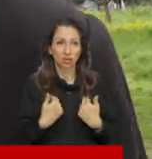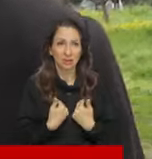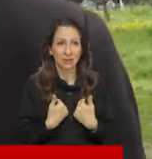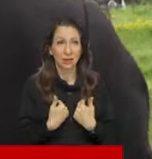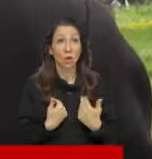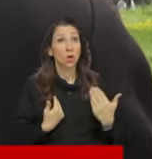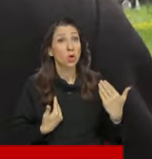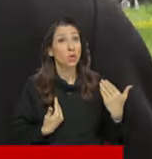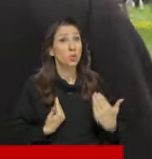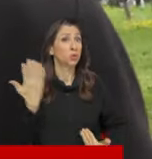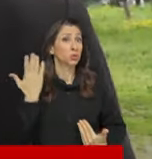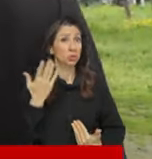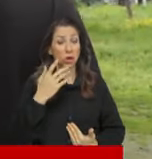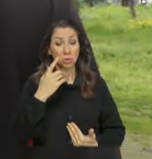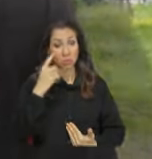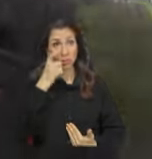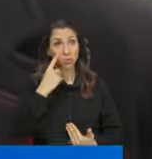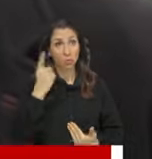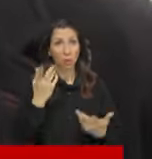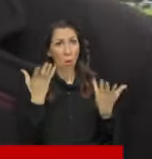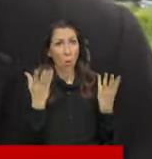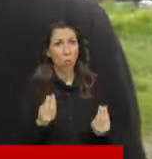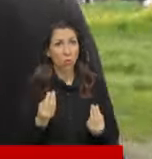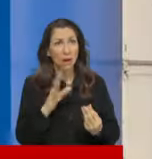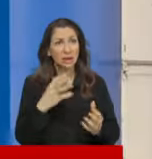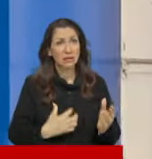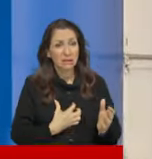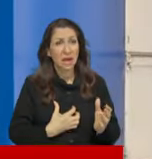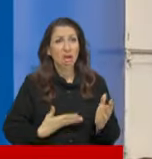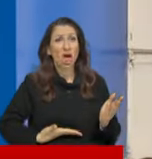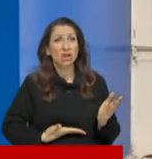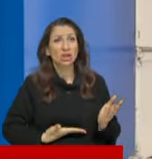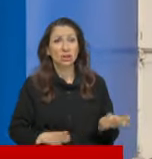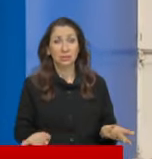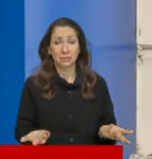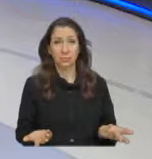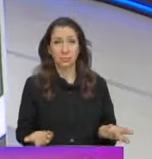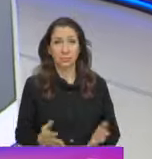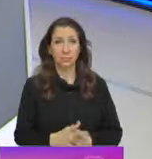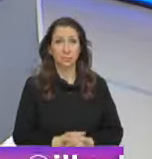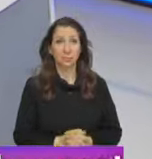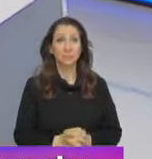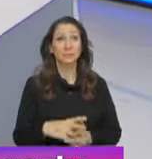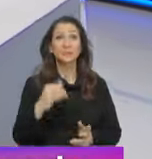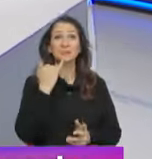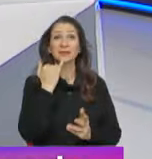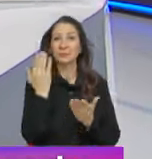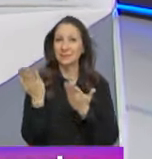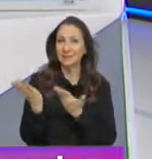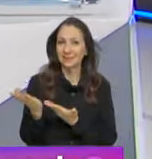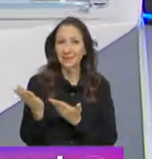Kos Kazan bir Türkiye cumhuriyetin hale geldi ya herkes Tedirgin aç misafirimiz